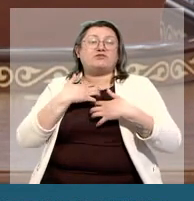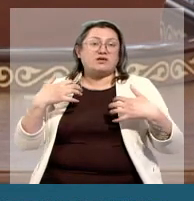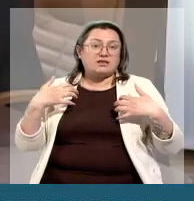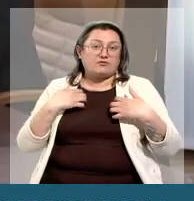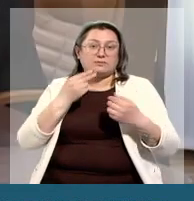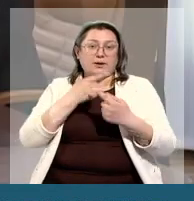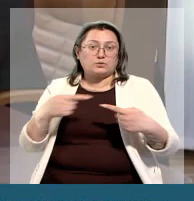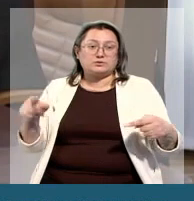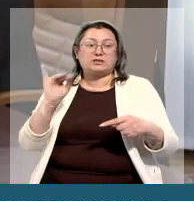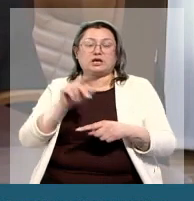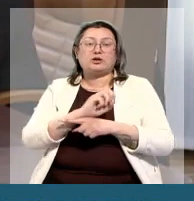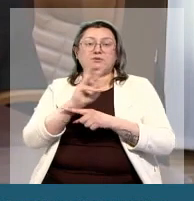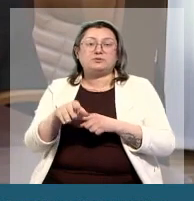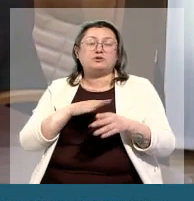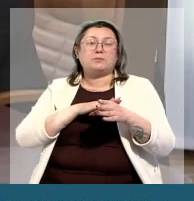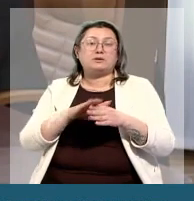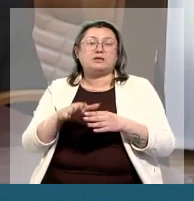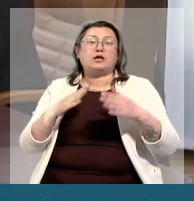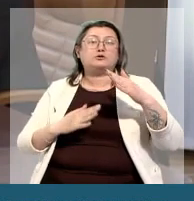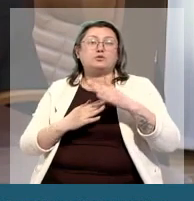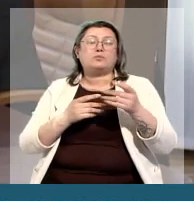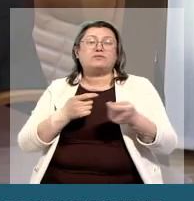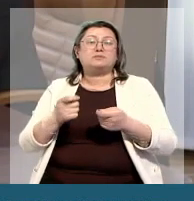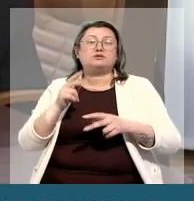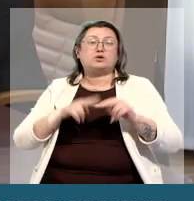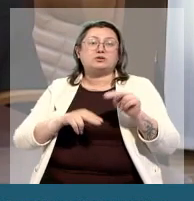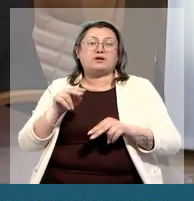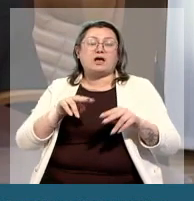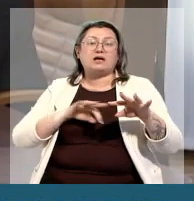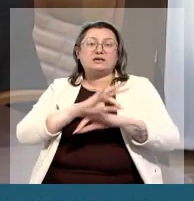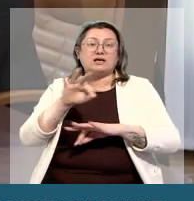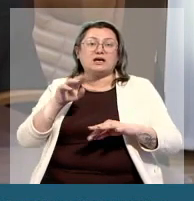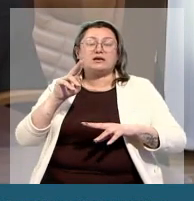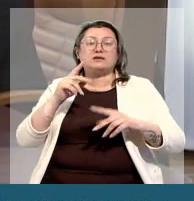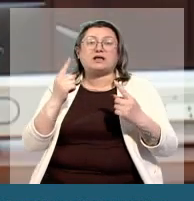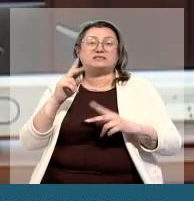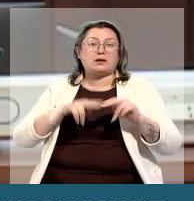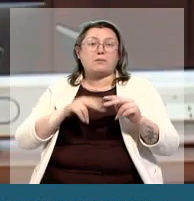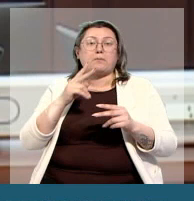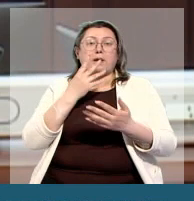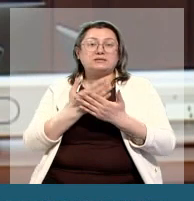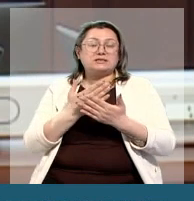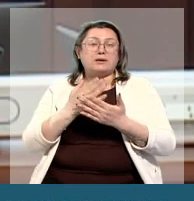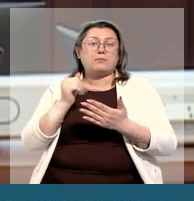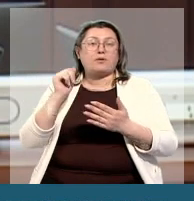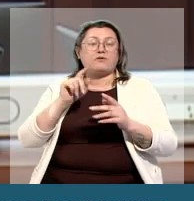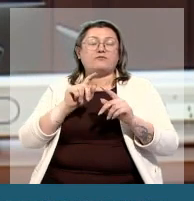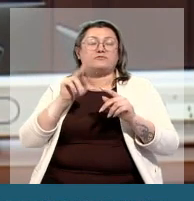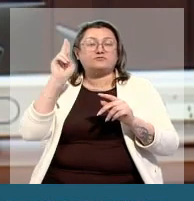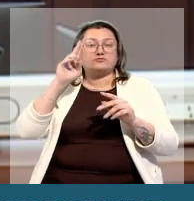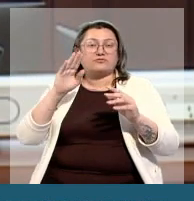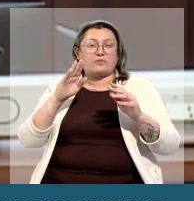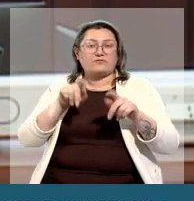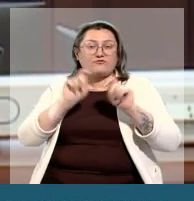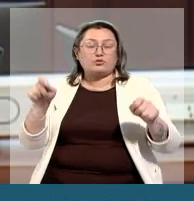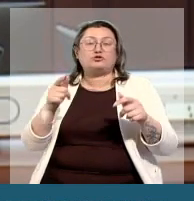животноводческой продукции, а также обеспечить исполнение доведенных управлением строительства, архитектуры и градостроительства показателей по вводу жилья по итогам